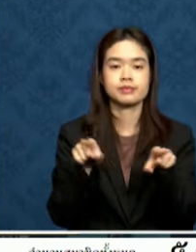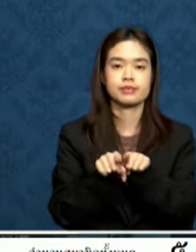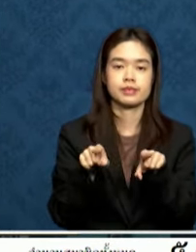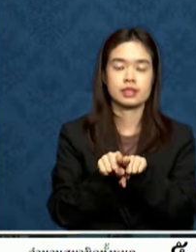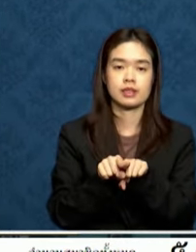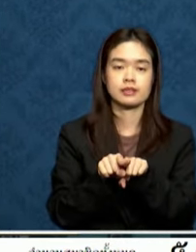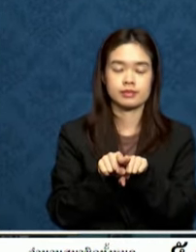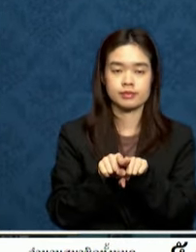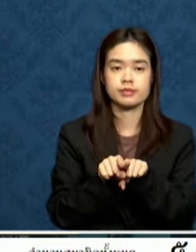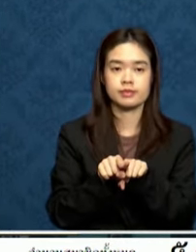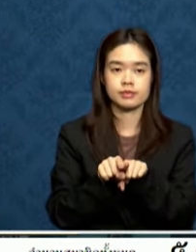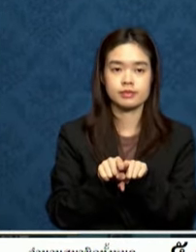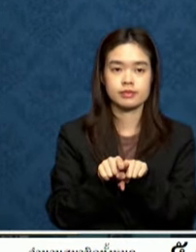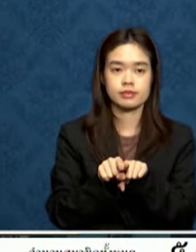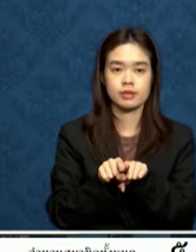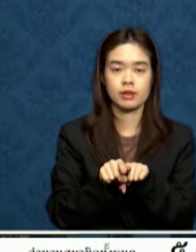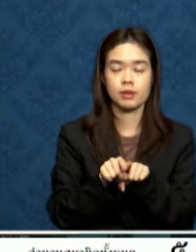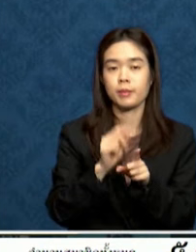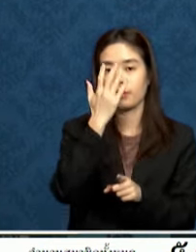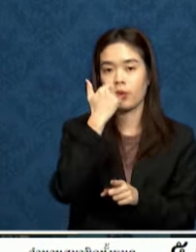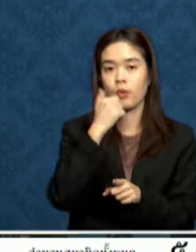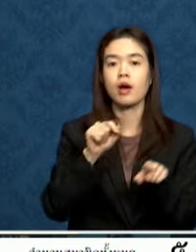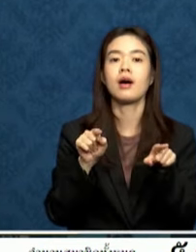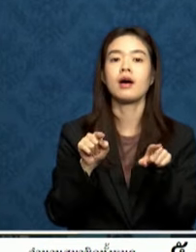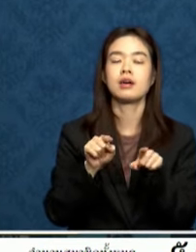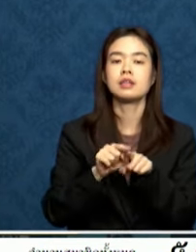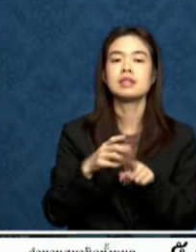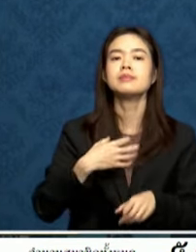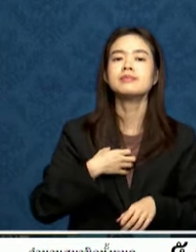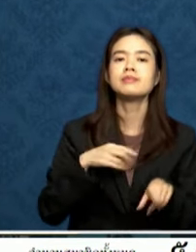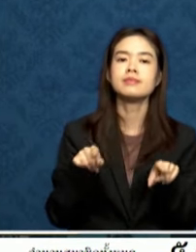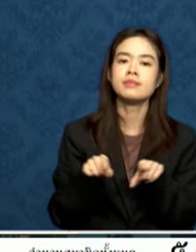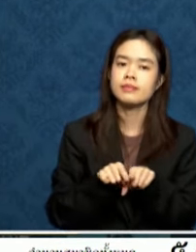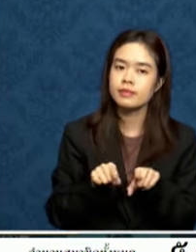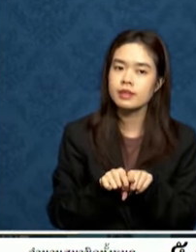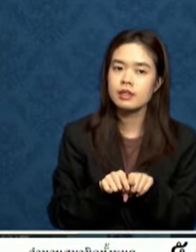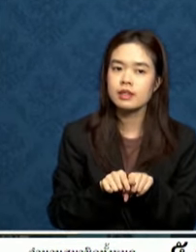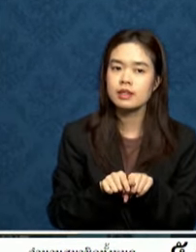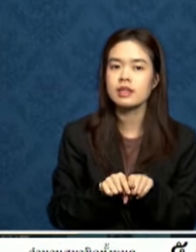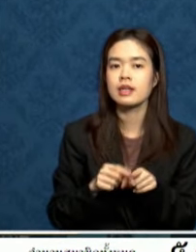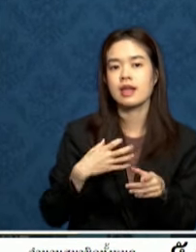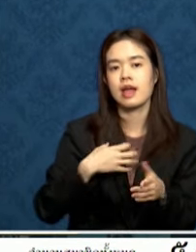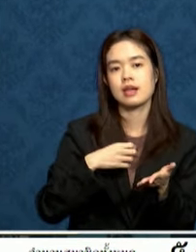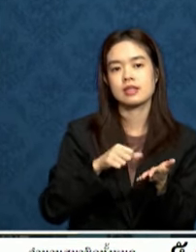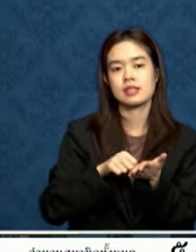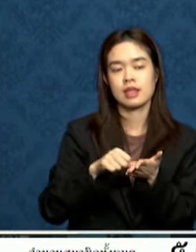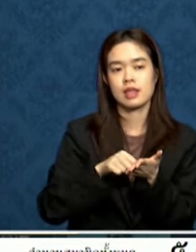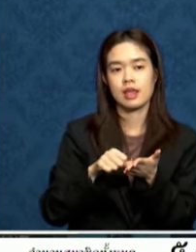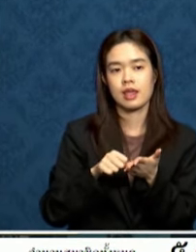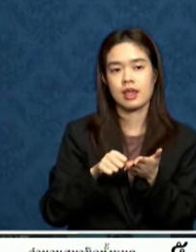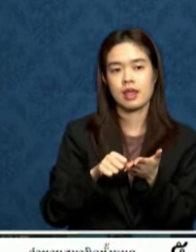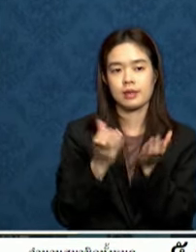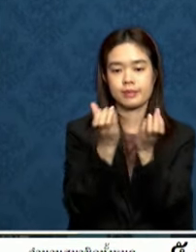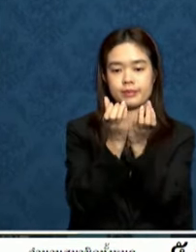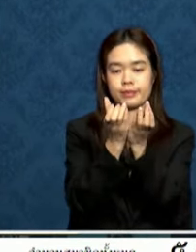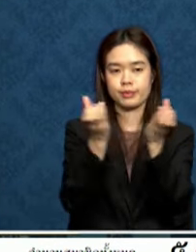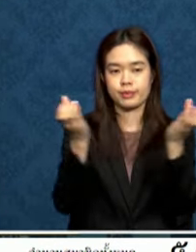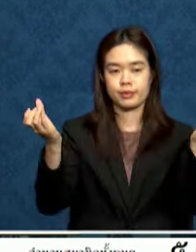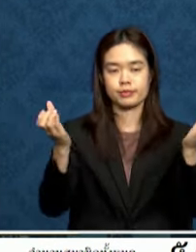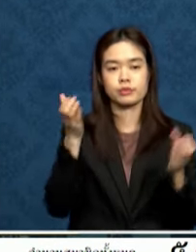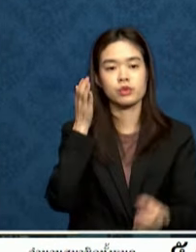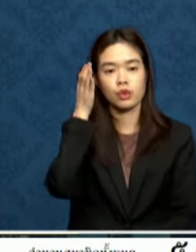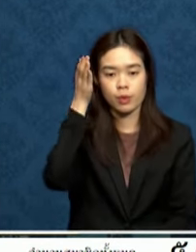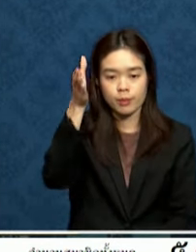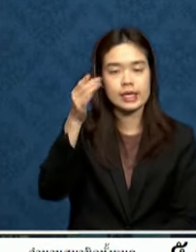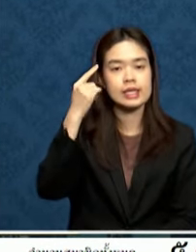ยิ่งเพราะว่าเป็นการเปิดประตูในการที่จะนำไปสู่การปรับปรุงแก้ไขรัฐธรรมนูญในอนาคต